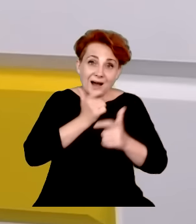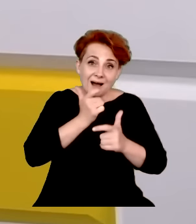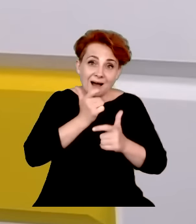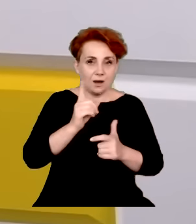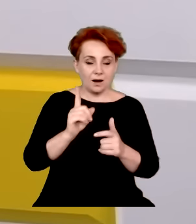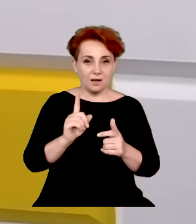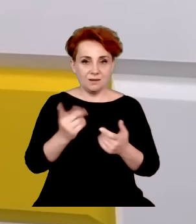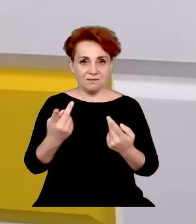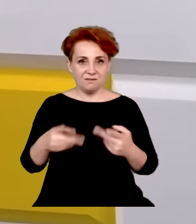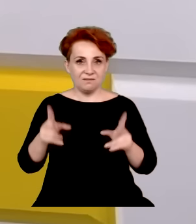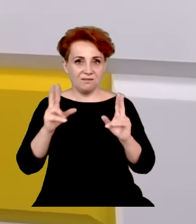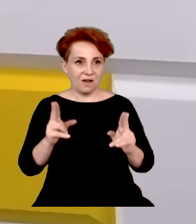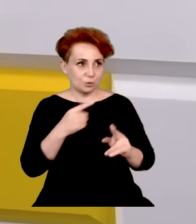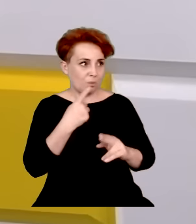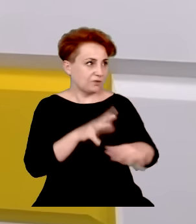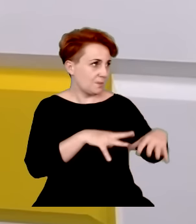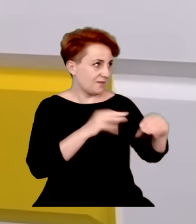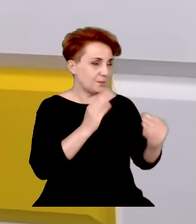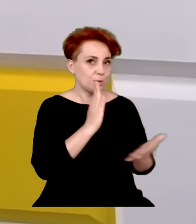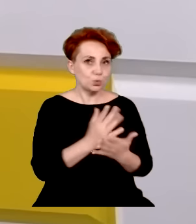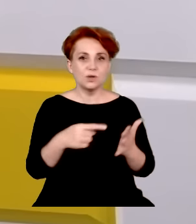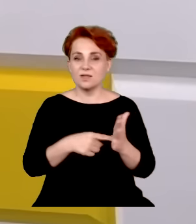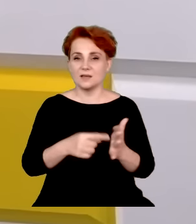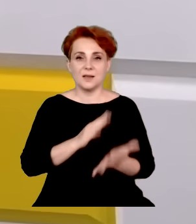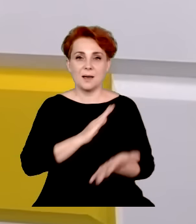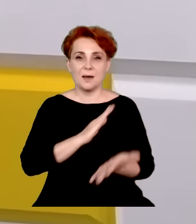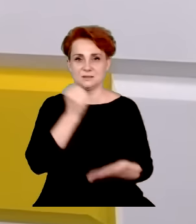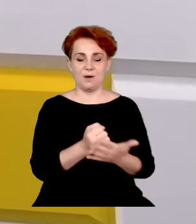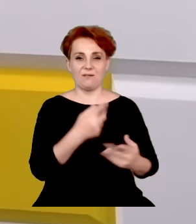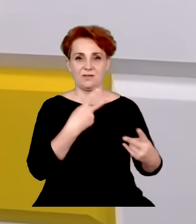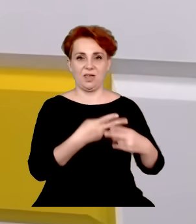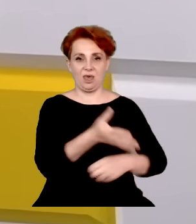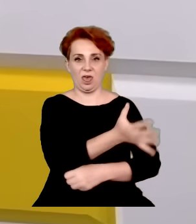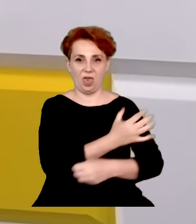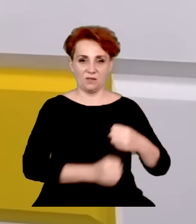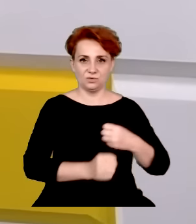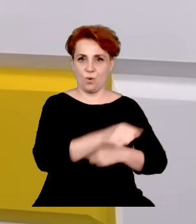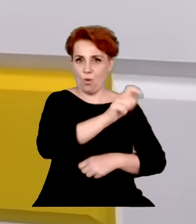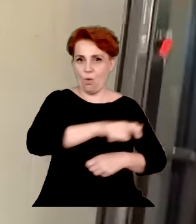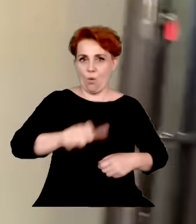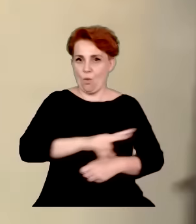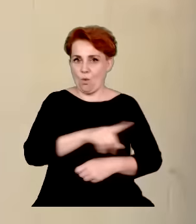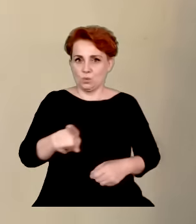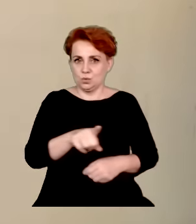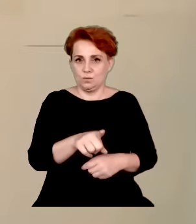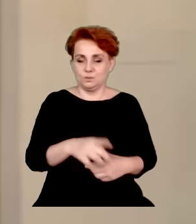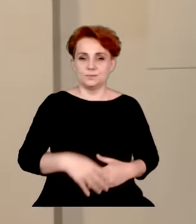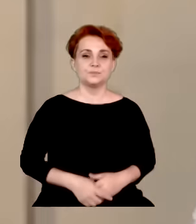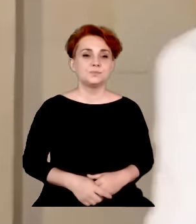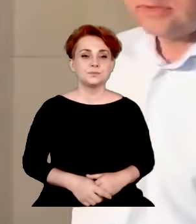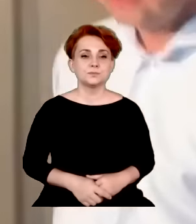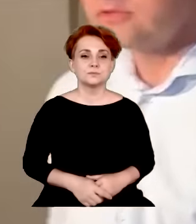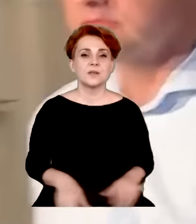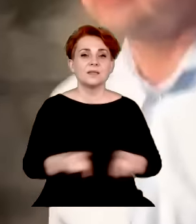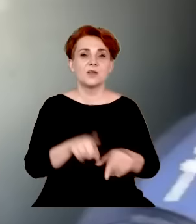jak powiedziałem na wstępie, że mamy do czynienia z bezprawnym przetrzymywaniem osób w aresztach wydobywczych. Jednocześnie polityk